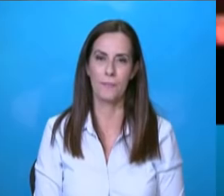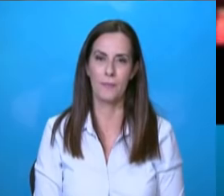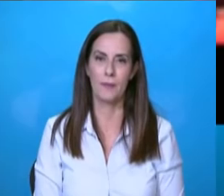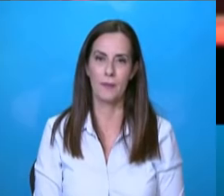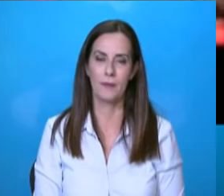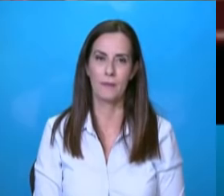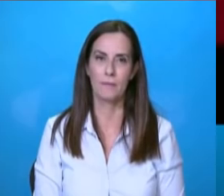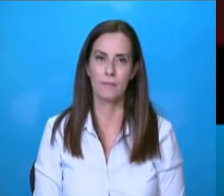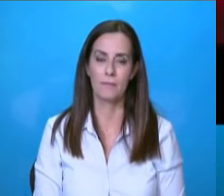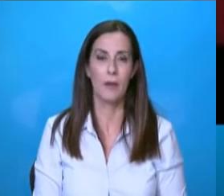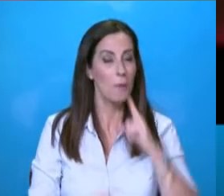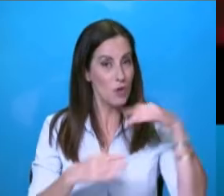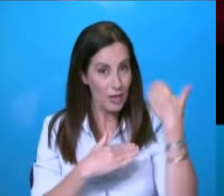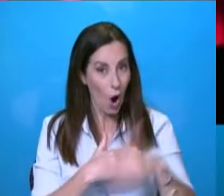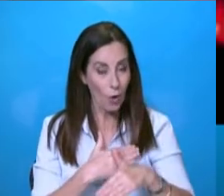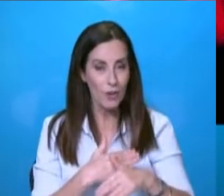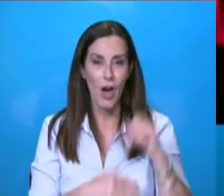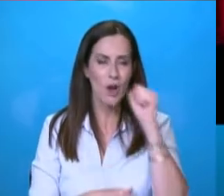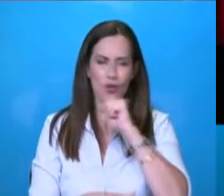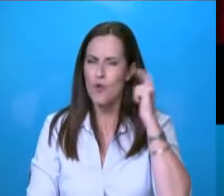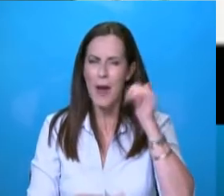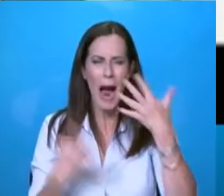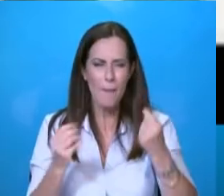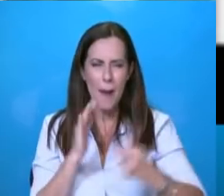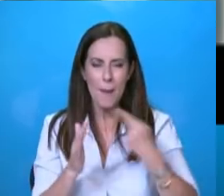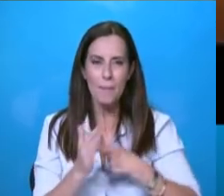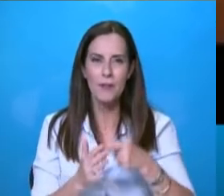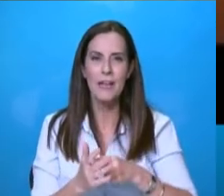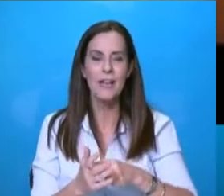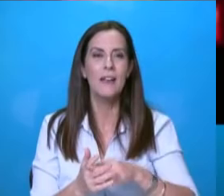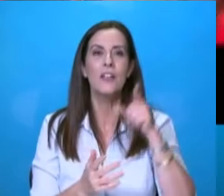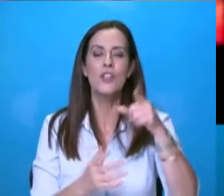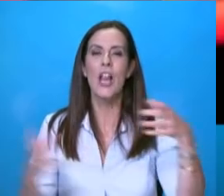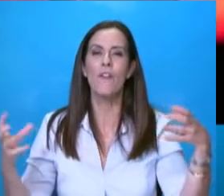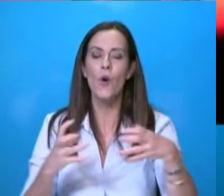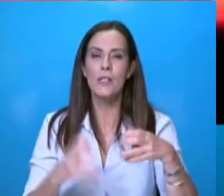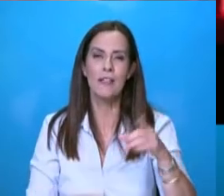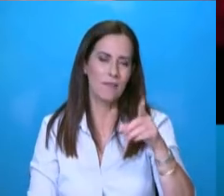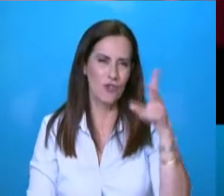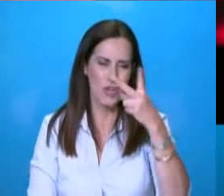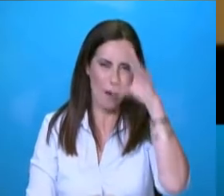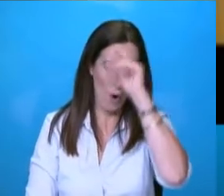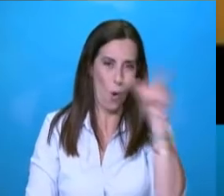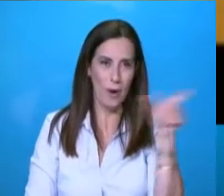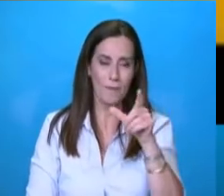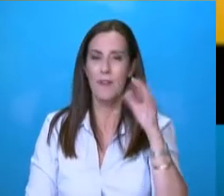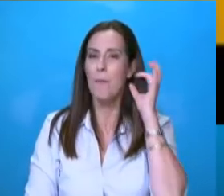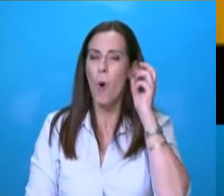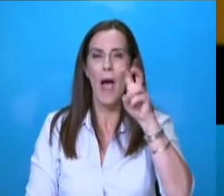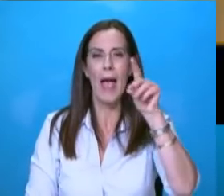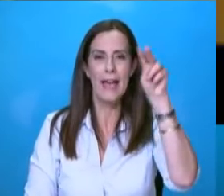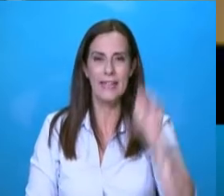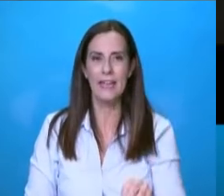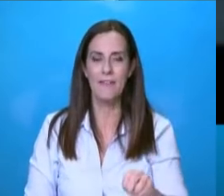ומה בשנה החולפת? השיר שהושמע הכי הרבה פעמים הוא יאסו, שיתוף הפעולה של סטטיק בן אל, עדן בן זקן וסטפן